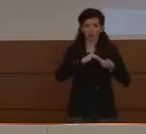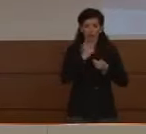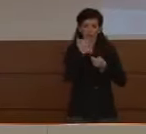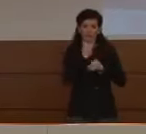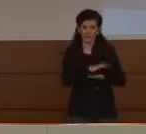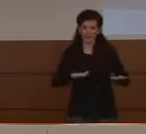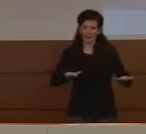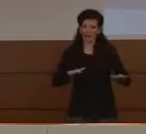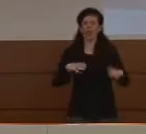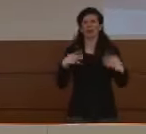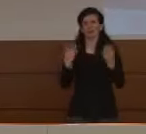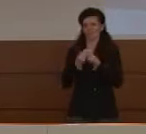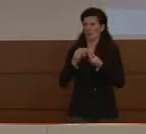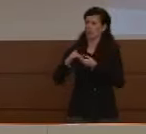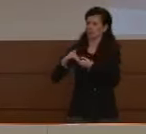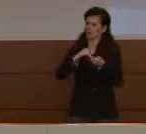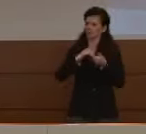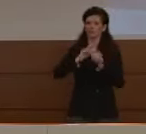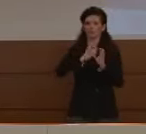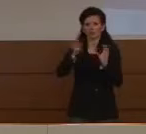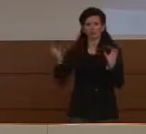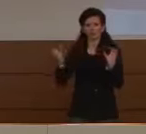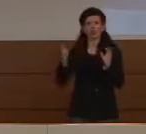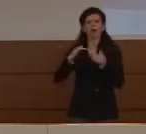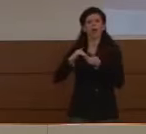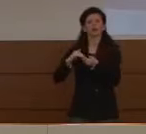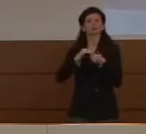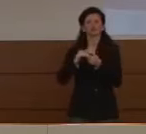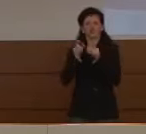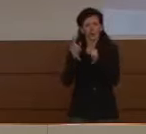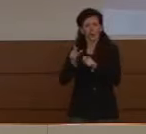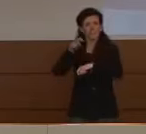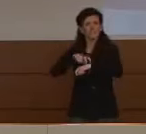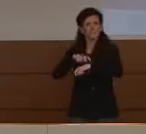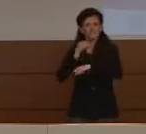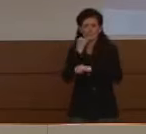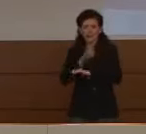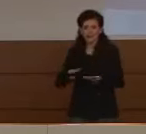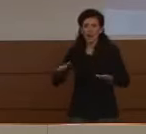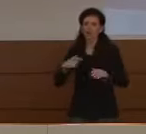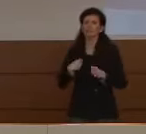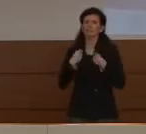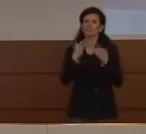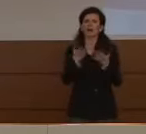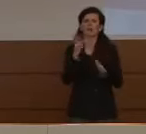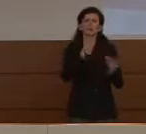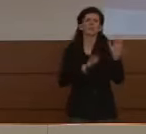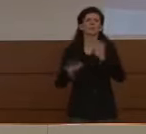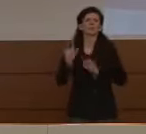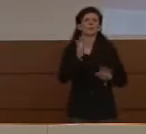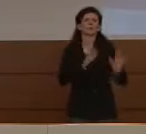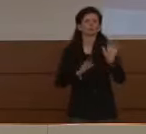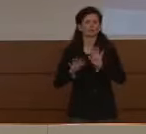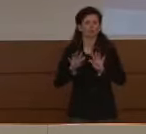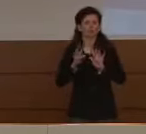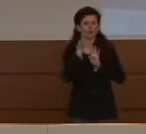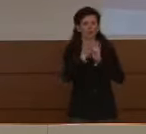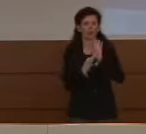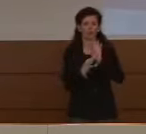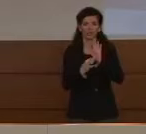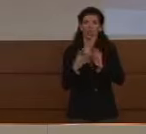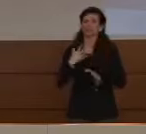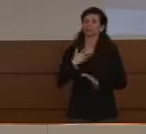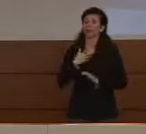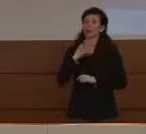anche ad altre associazioni l'associazione culturale pediatri diamo una serie di indicazioni e c'è una bellissima trasmissione a